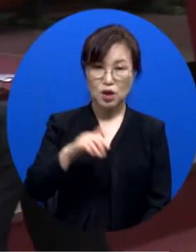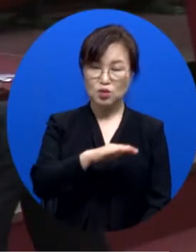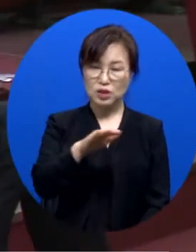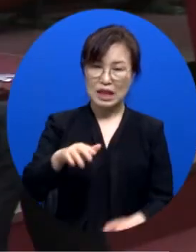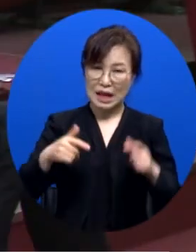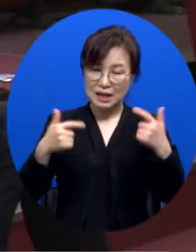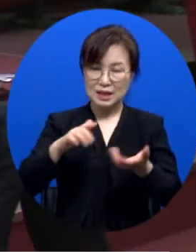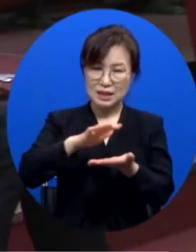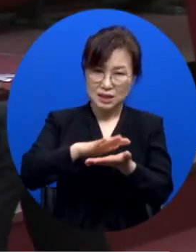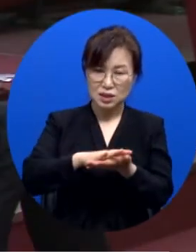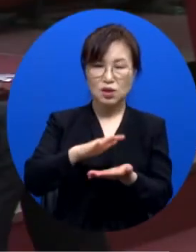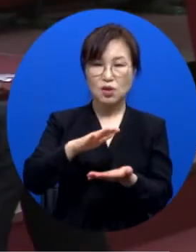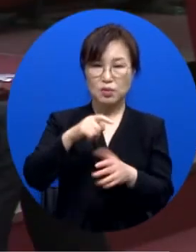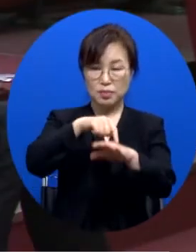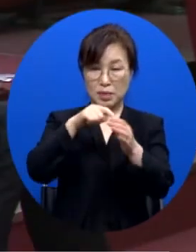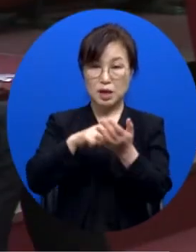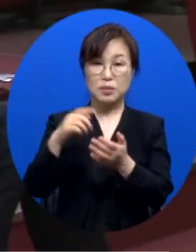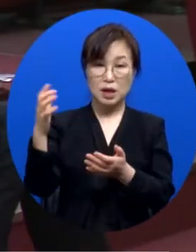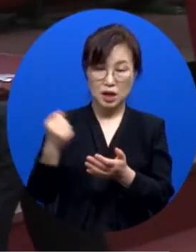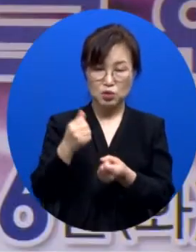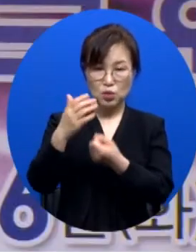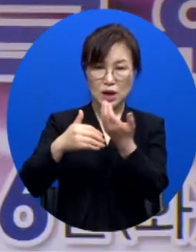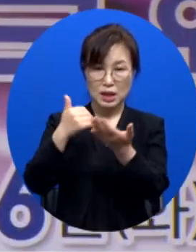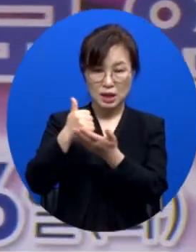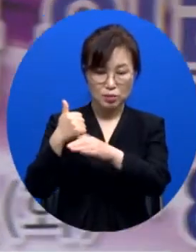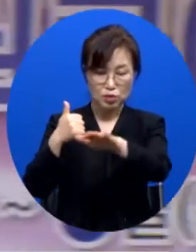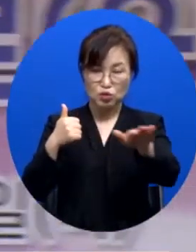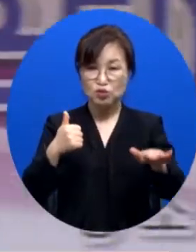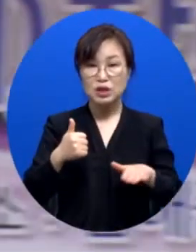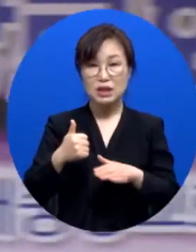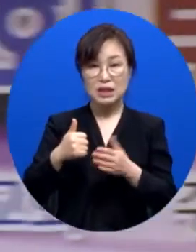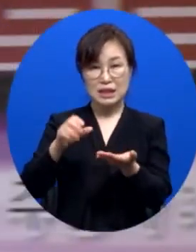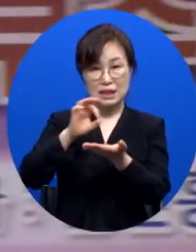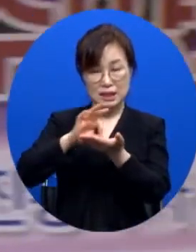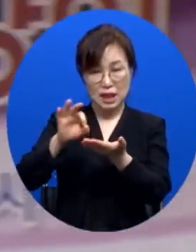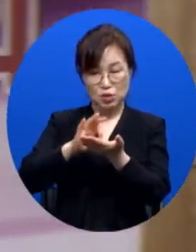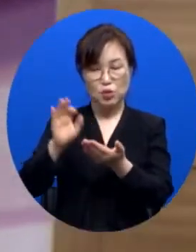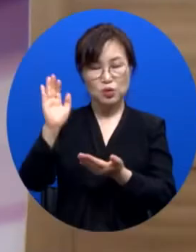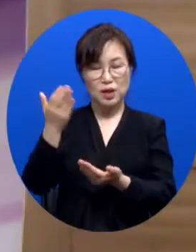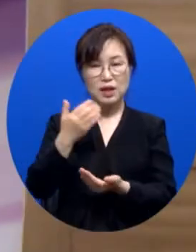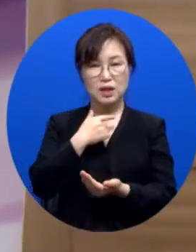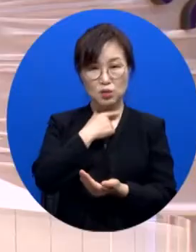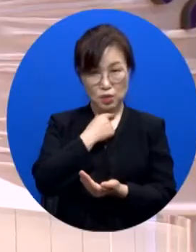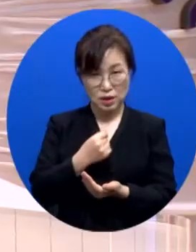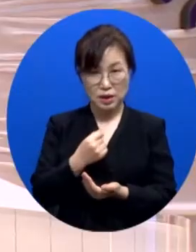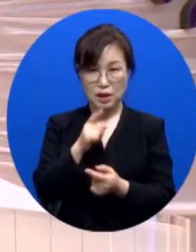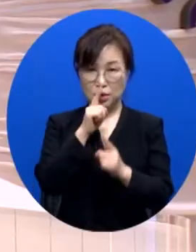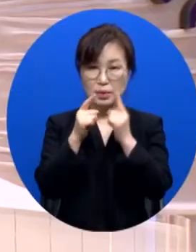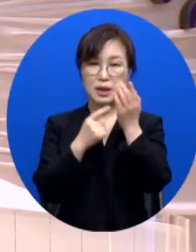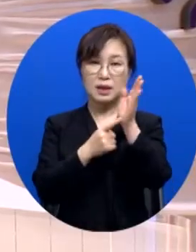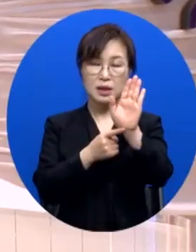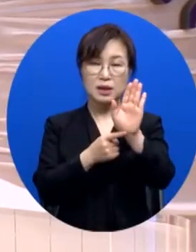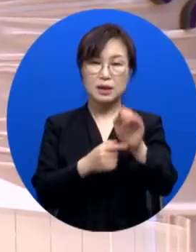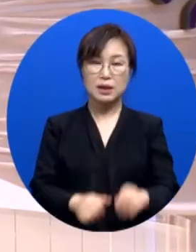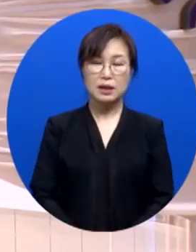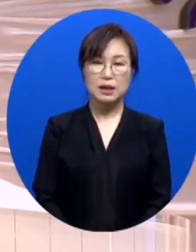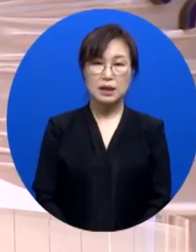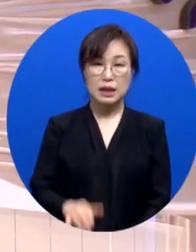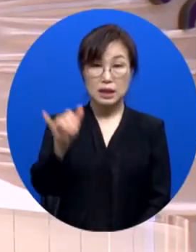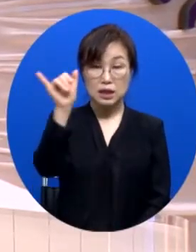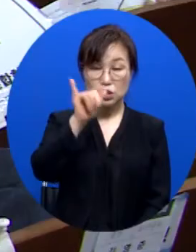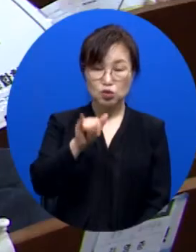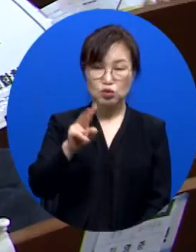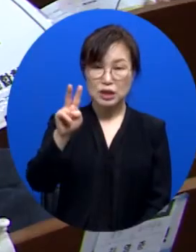열정을 가지고 있어야 한다 며 하나님께서 우리를 항상 사용하시길 꿈꿔야 한다고 강조했습니다 이어 전국의